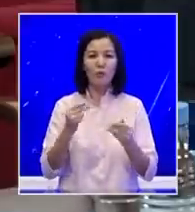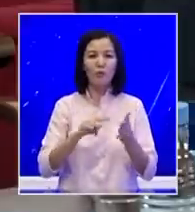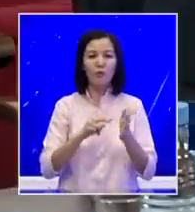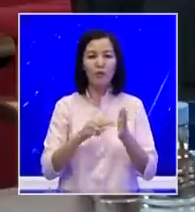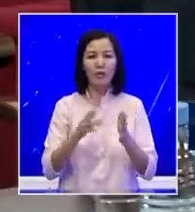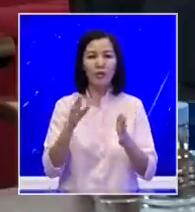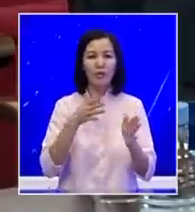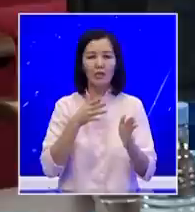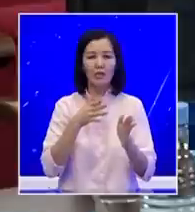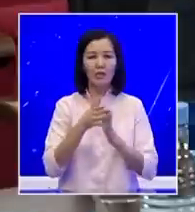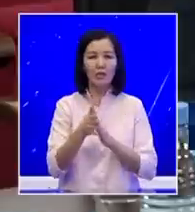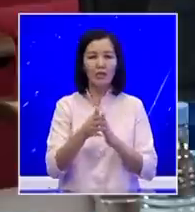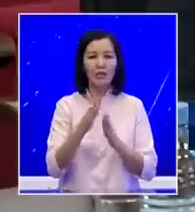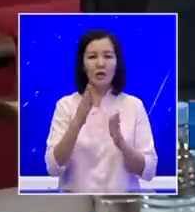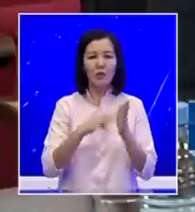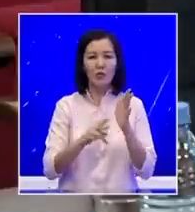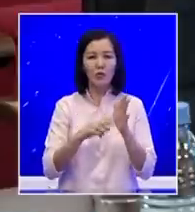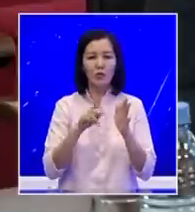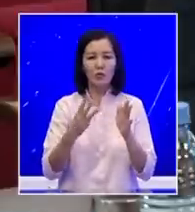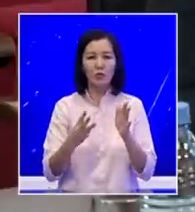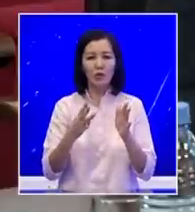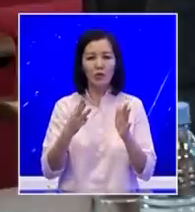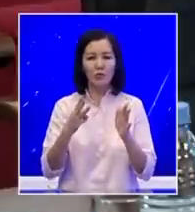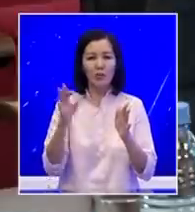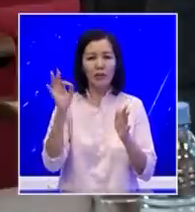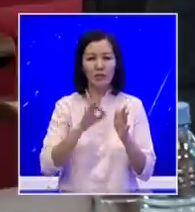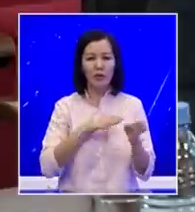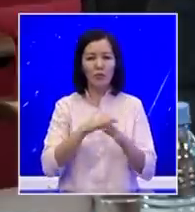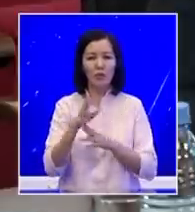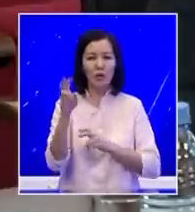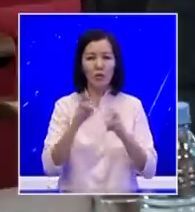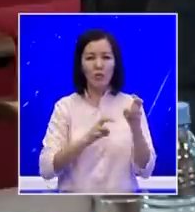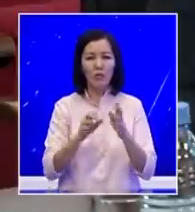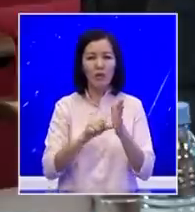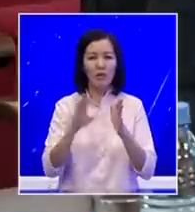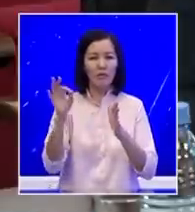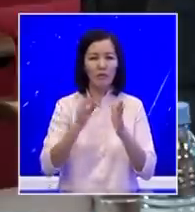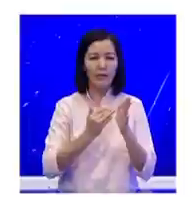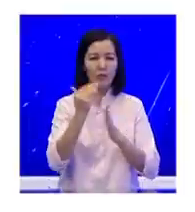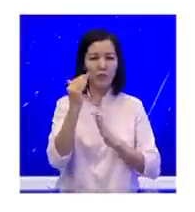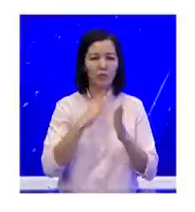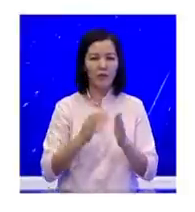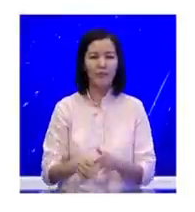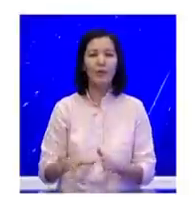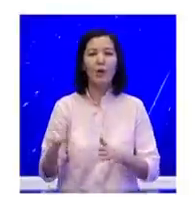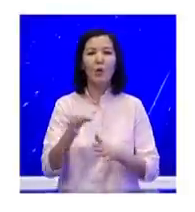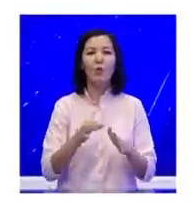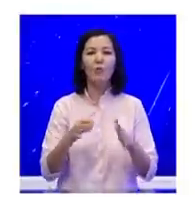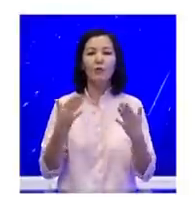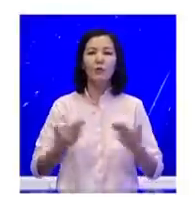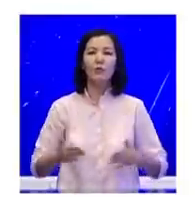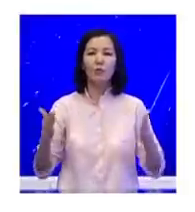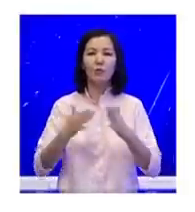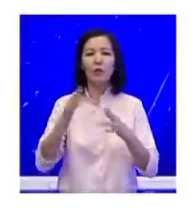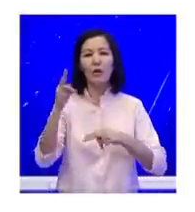шығысы 93,9%-ға орындалды. Өндіріс өнімінің көлемі 6%-ға өсті. Облыста тұрғын үй құрылысы